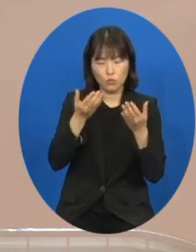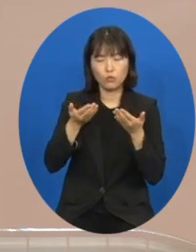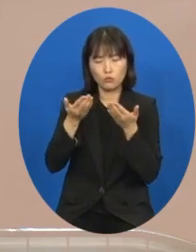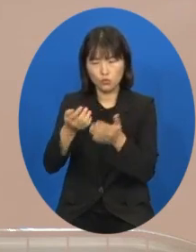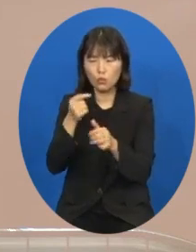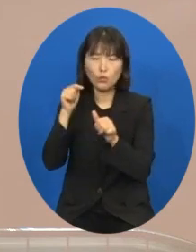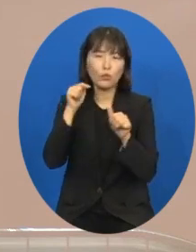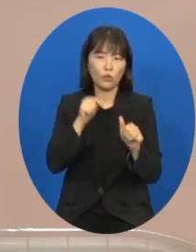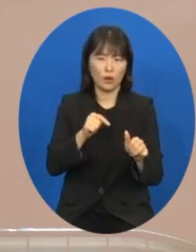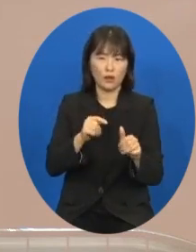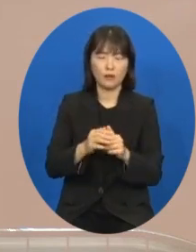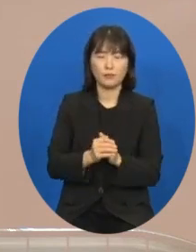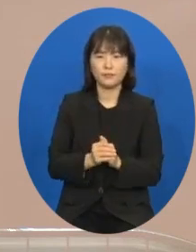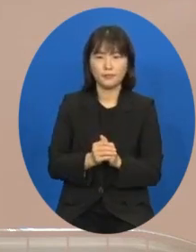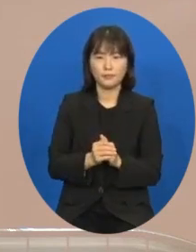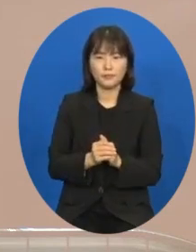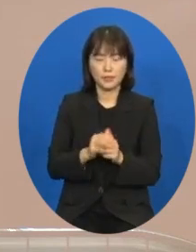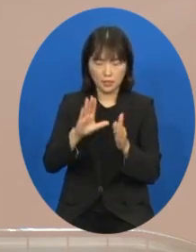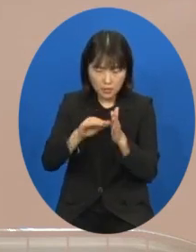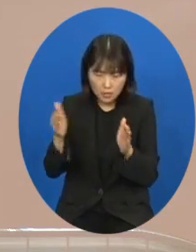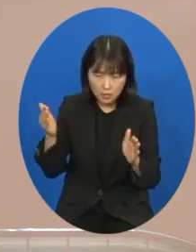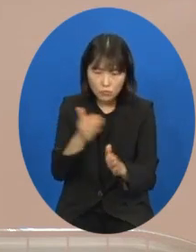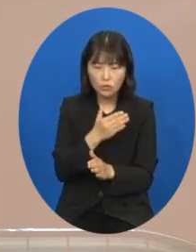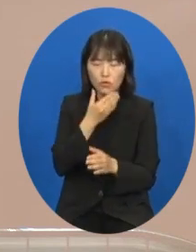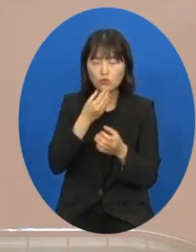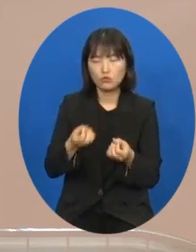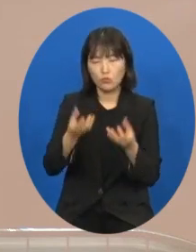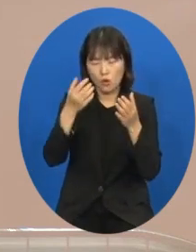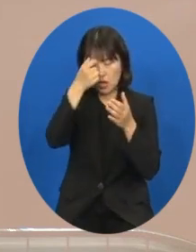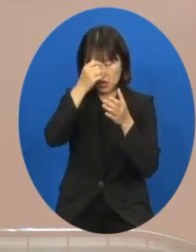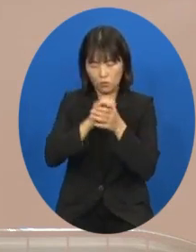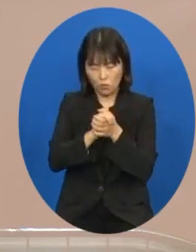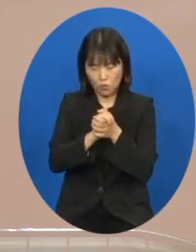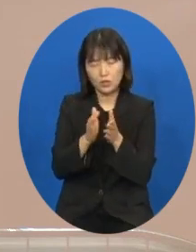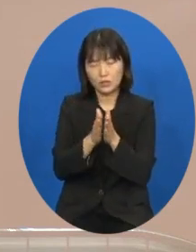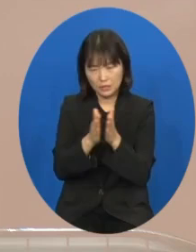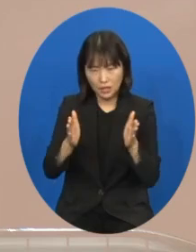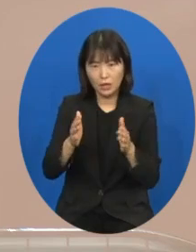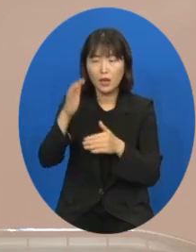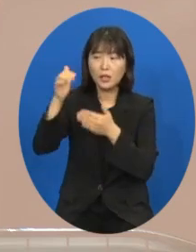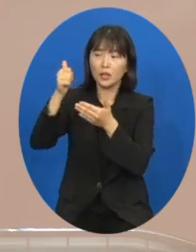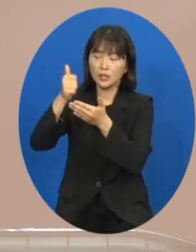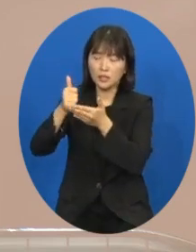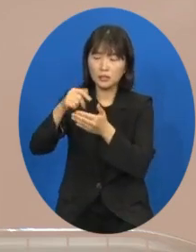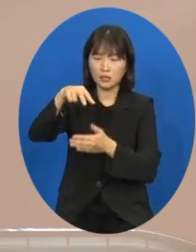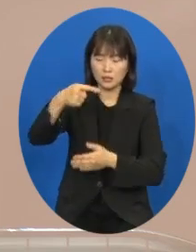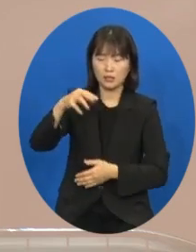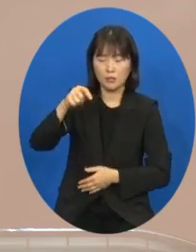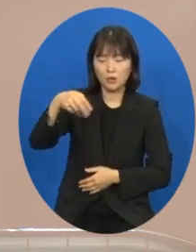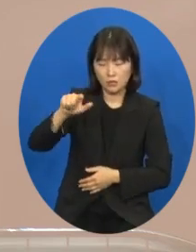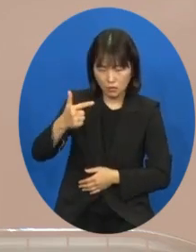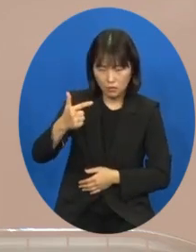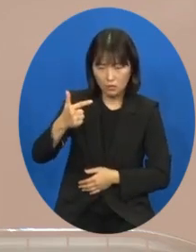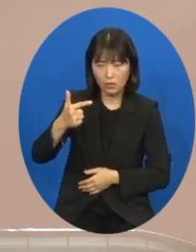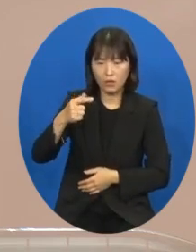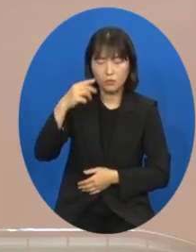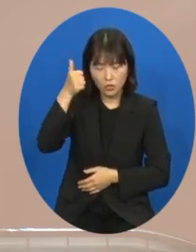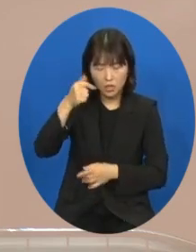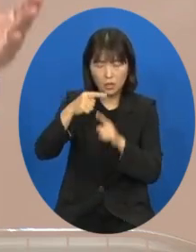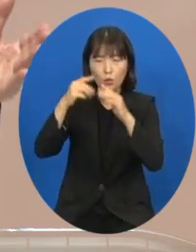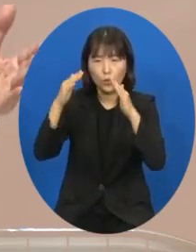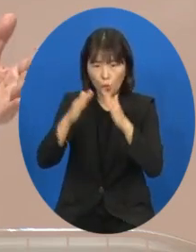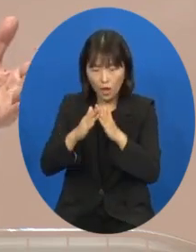그래서 그때부터 축복하는 기도를 하기 시작했어요. 하나님, 스펄저 목사님과 그 교회와